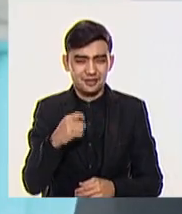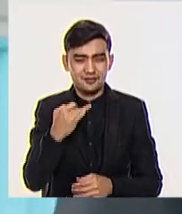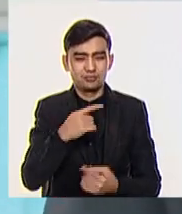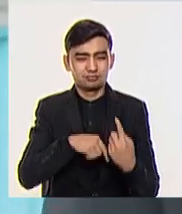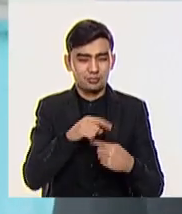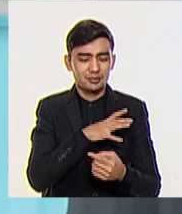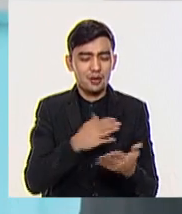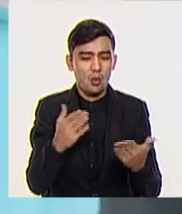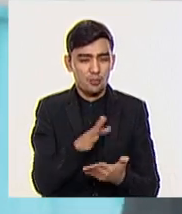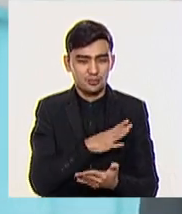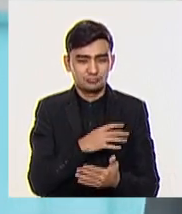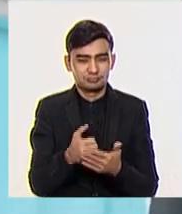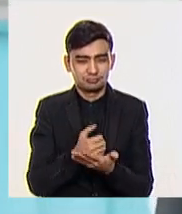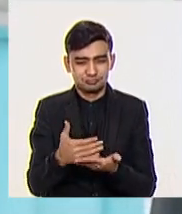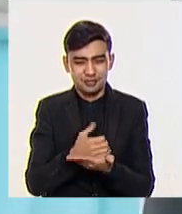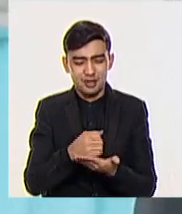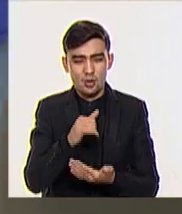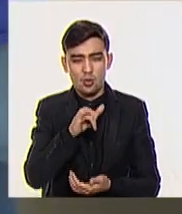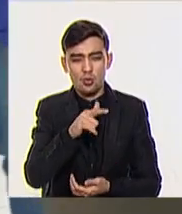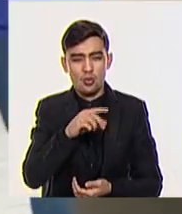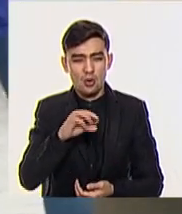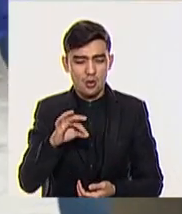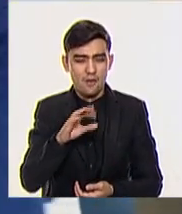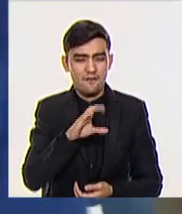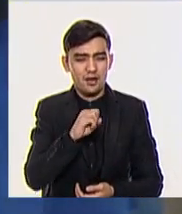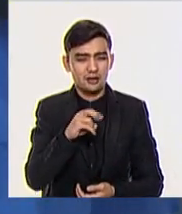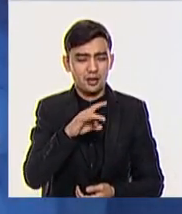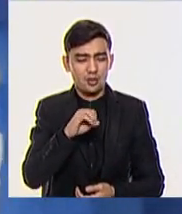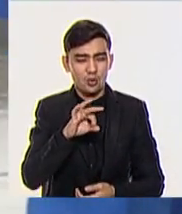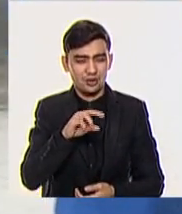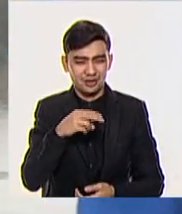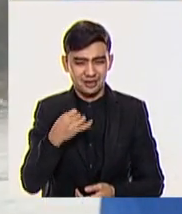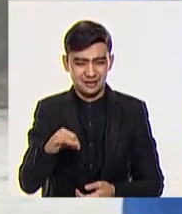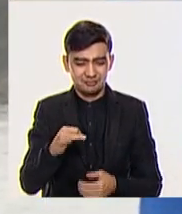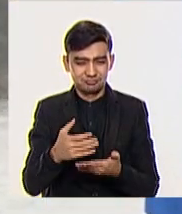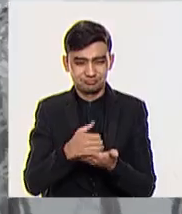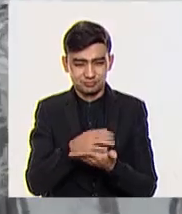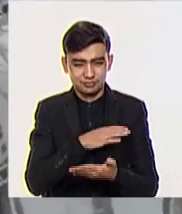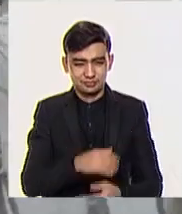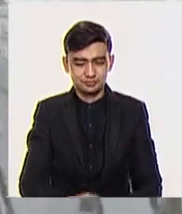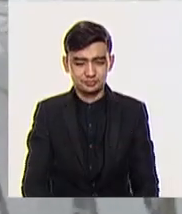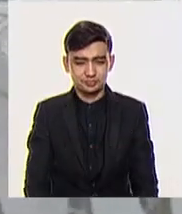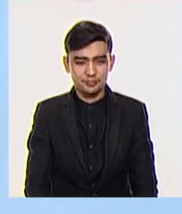является разведка, добыча углеводородного сырья на 3 месторождениях в Актюбинской области.